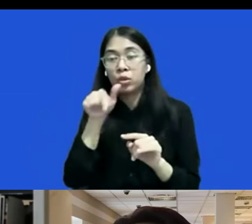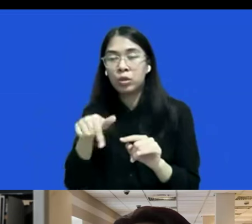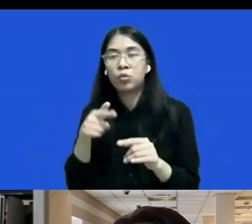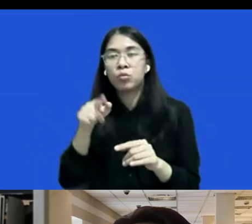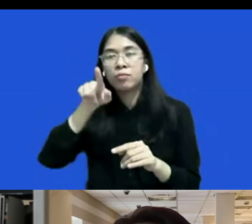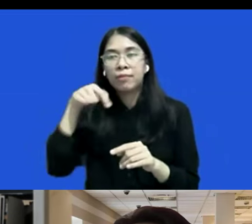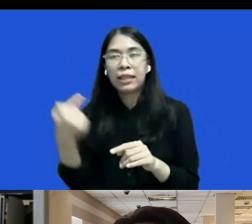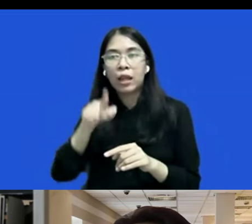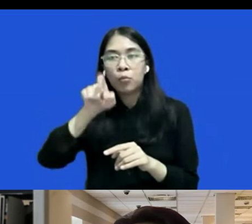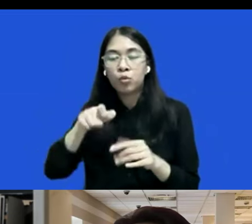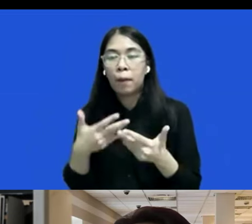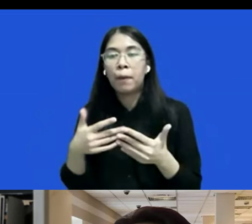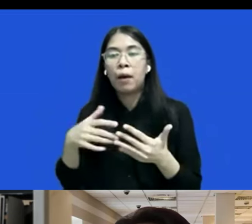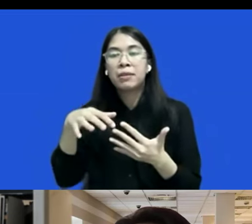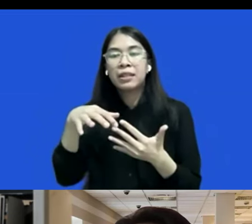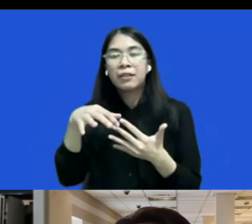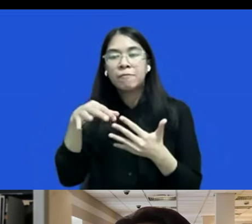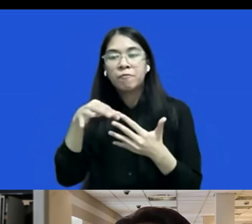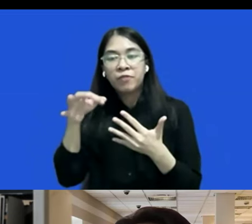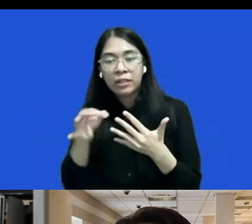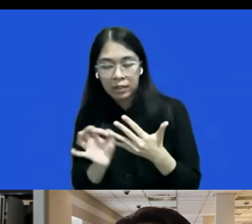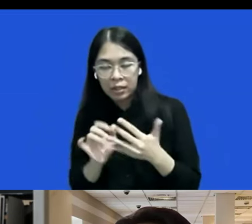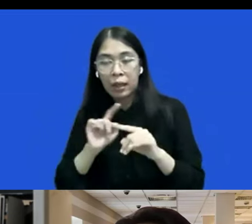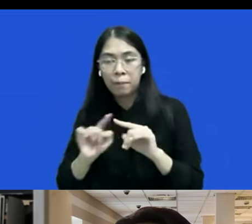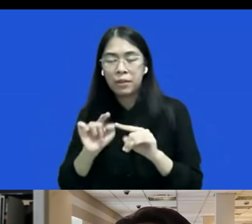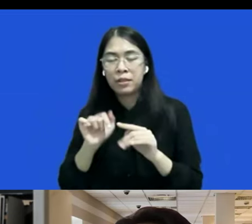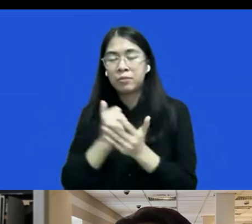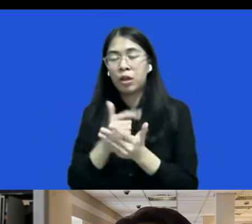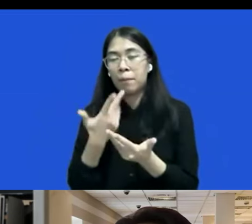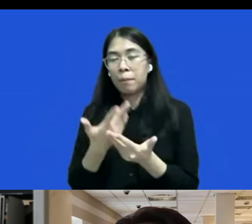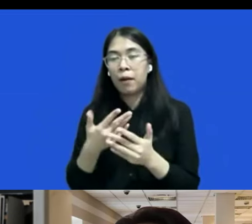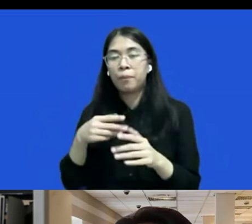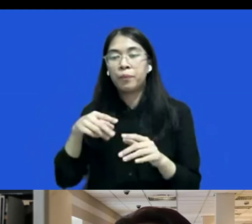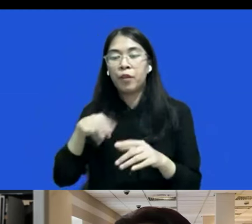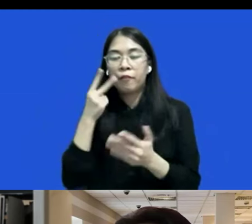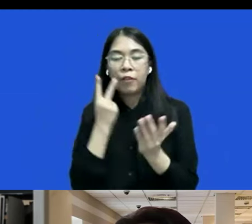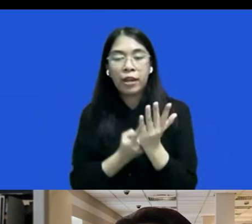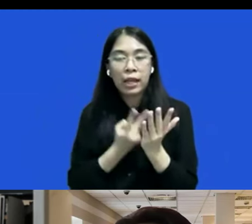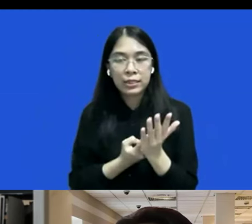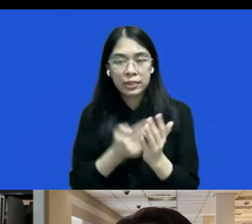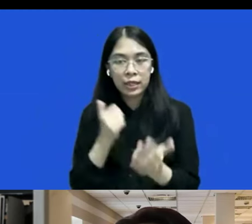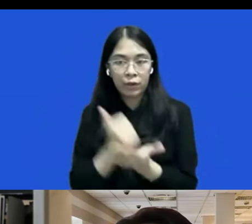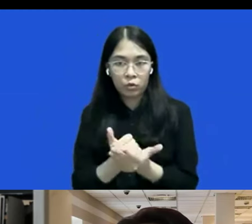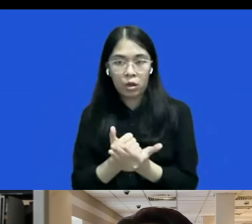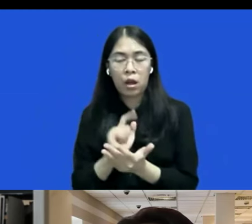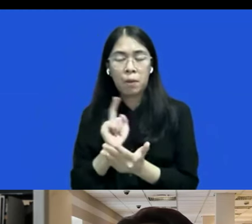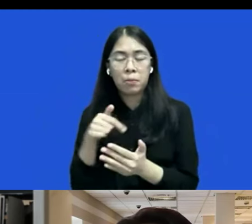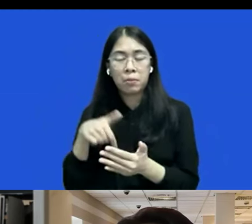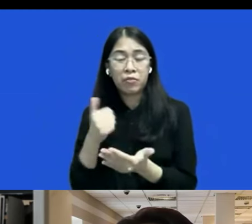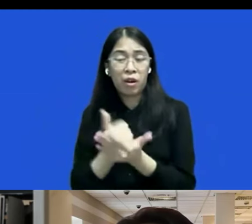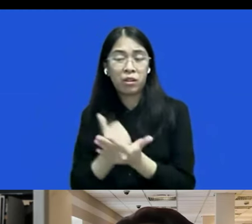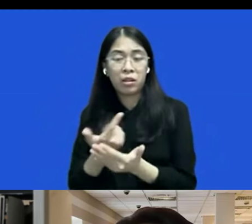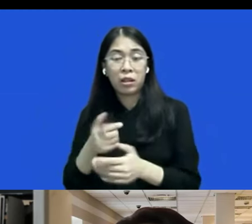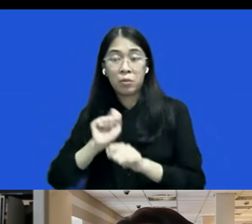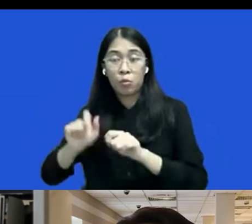buat filternya. Tapi standar minimumnya adalah ya lakukan verifikasi faktual. Karena faktanya sekarang seringkali kita buat laporan,